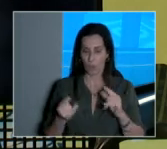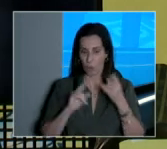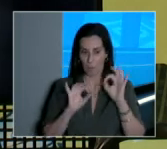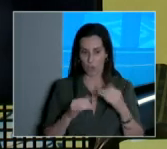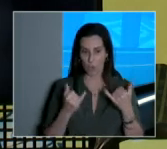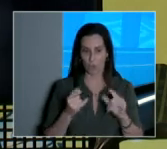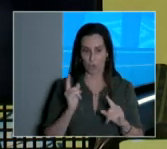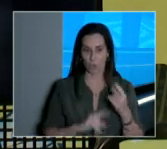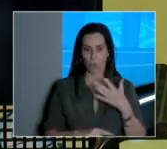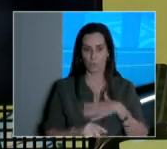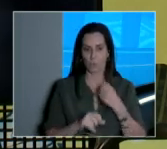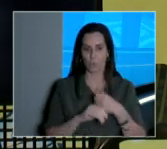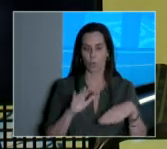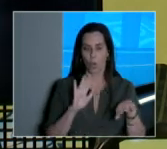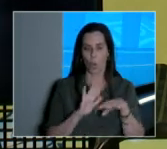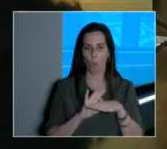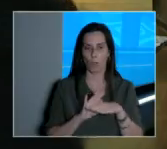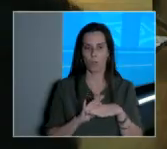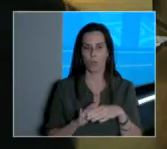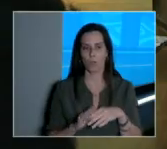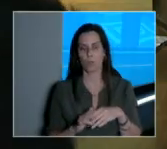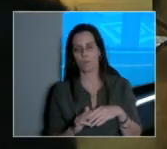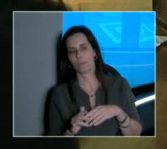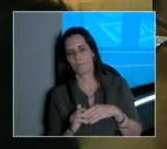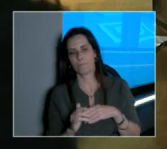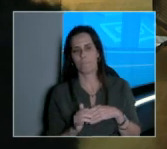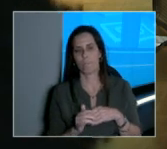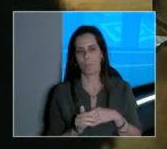אלה. בימים אלה רוצים לחוקק חוק שיבטיח... הציבור יעיף את הממשלה